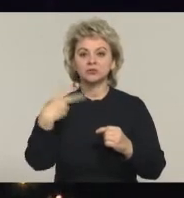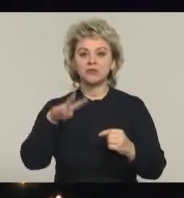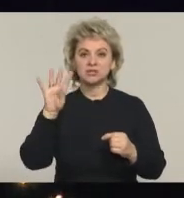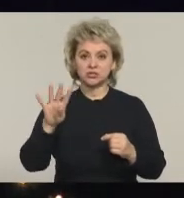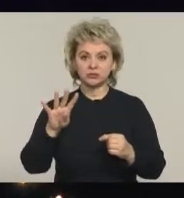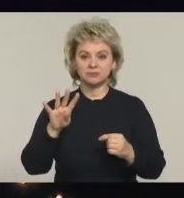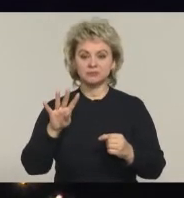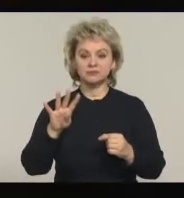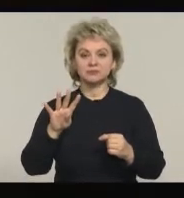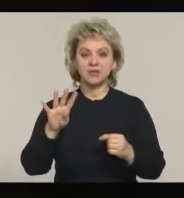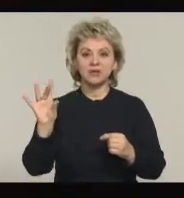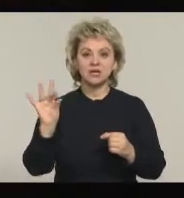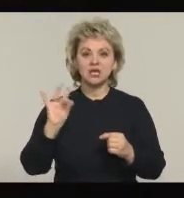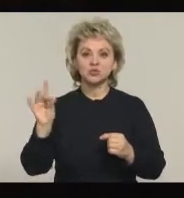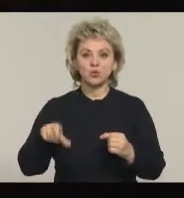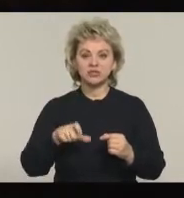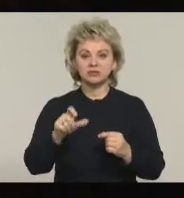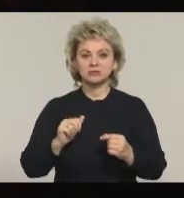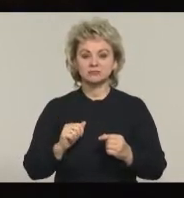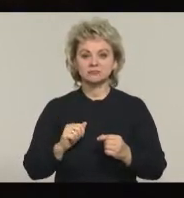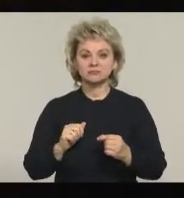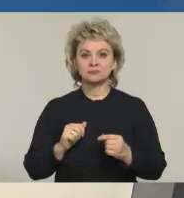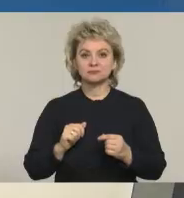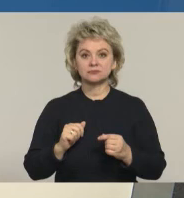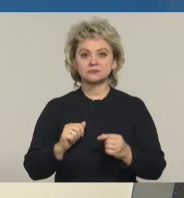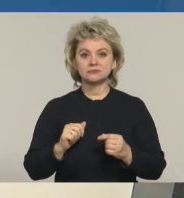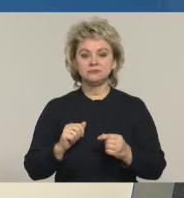Анатолий Рашевский, Дон-24, Ростов-на-Дону.